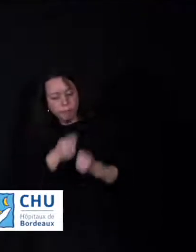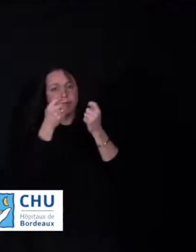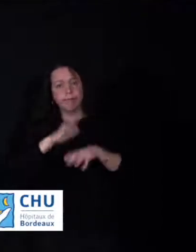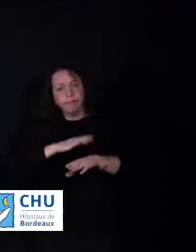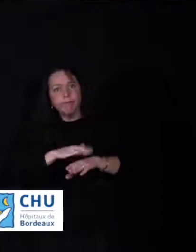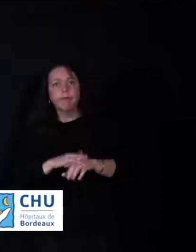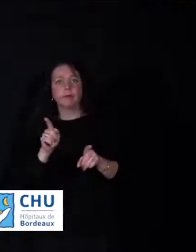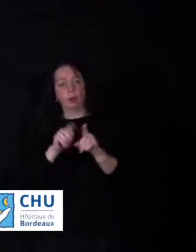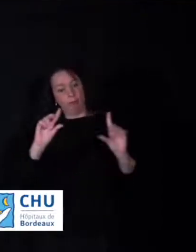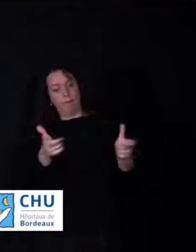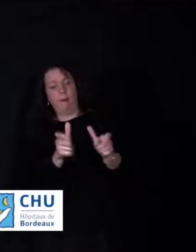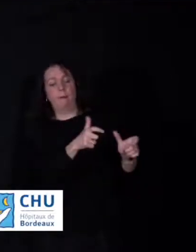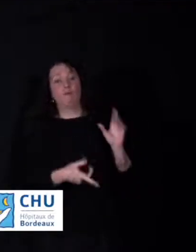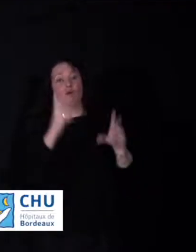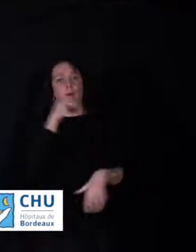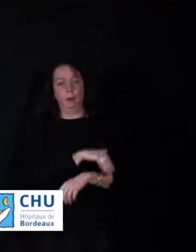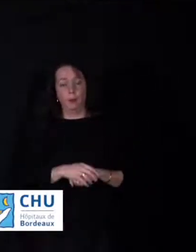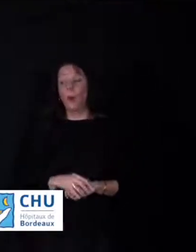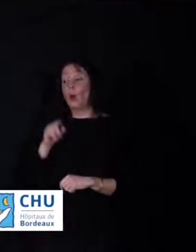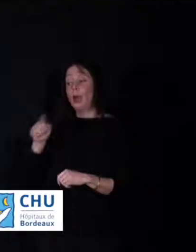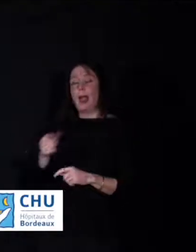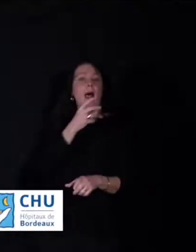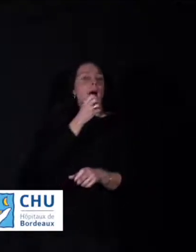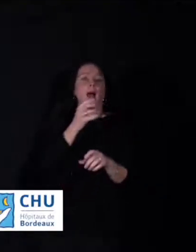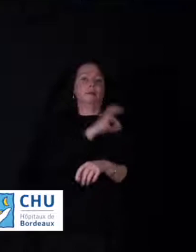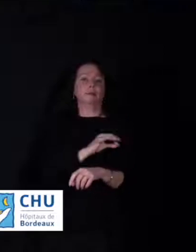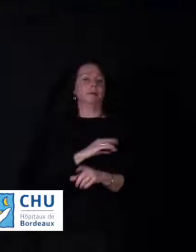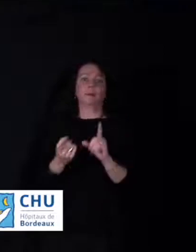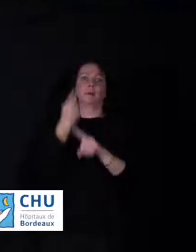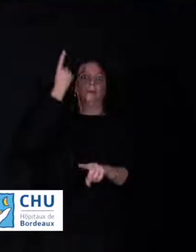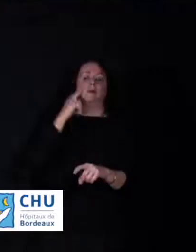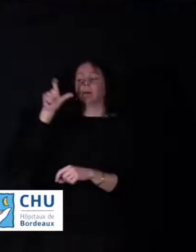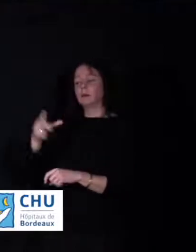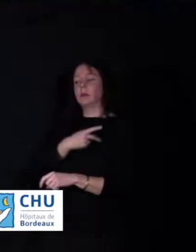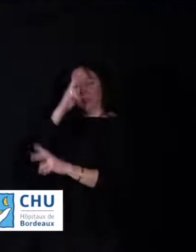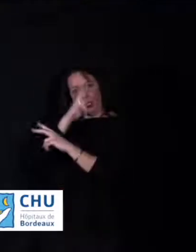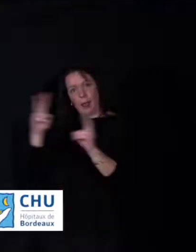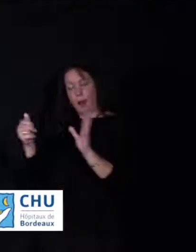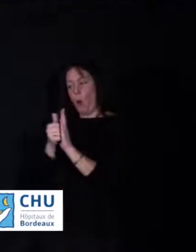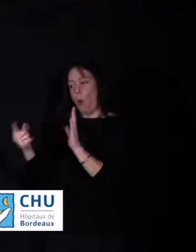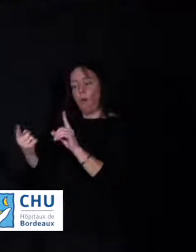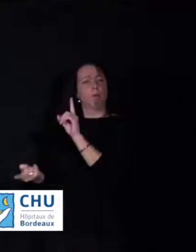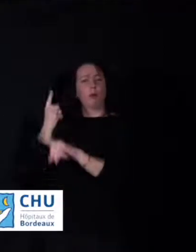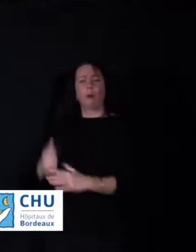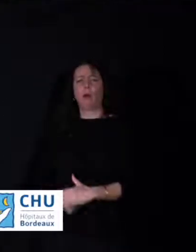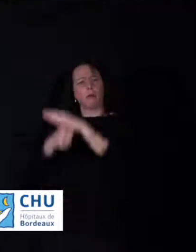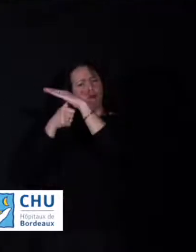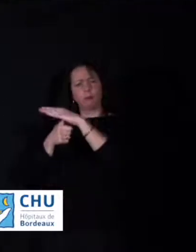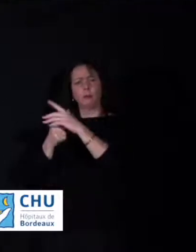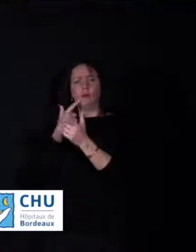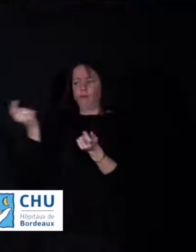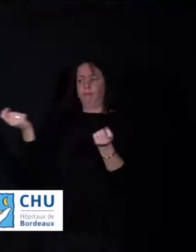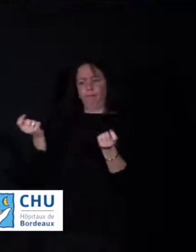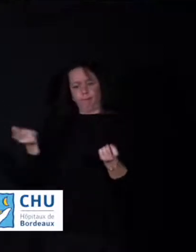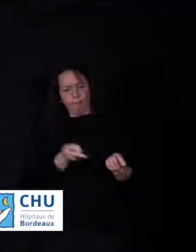dépistage. Et la vaccination prend ici tout son sens, et le médecin généraliste a donc un rôle crucial et une place centrale dans